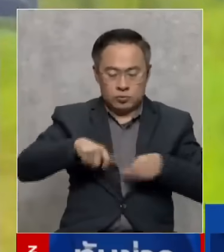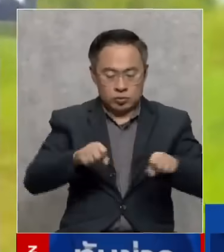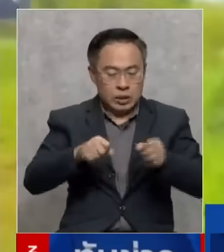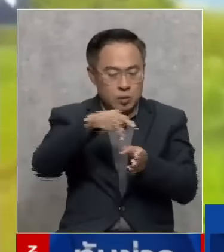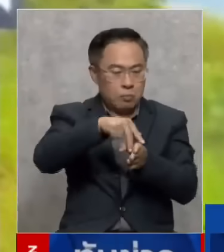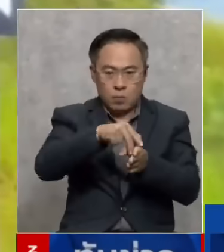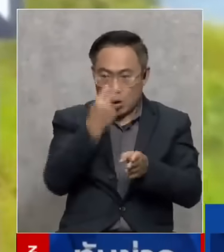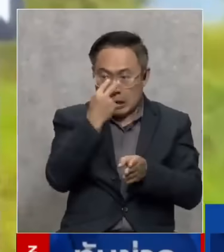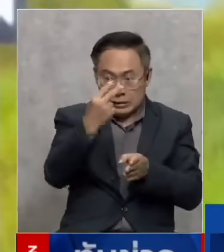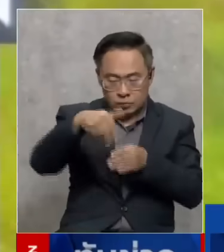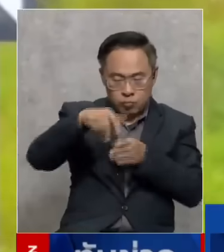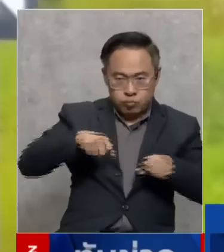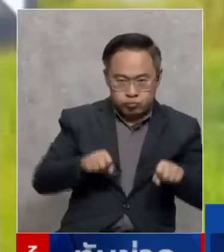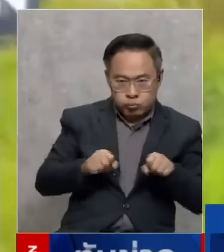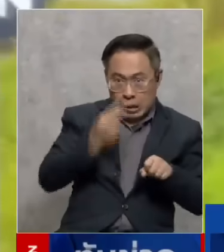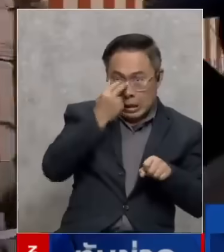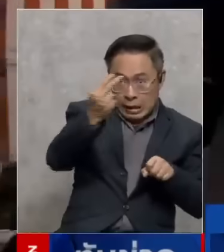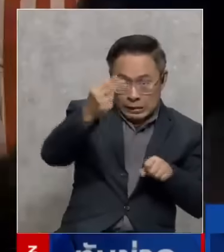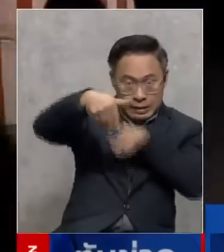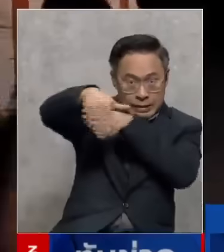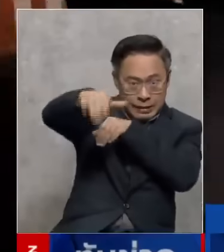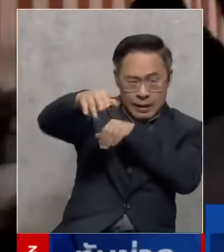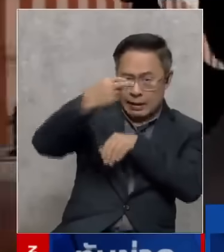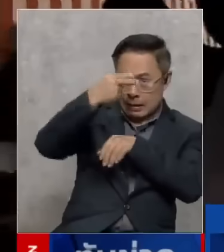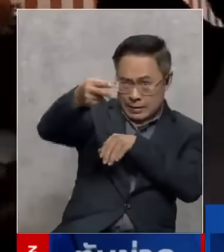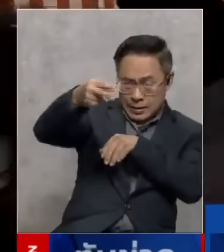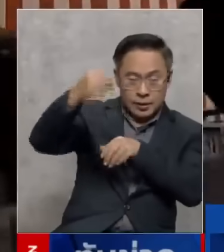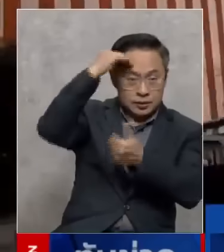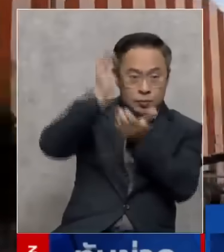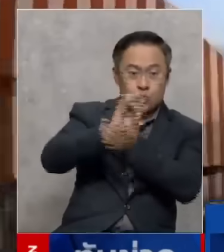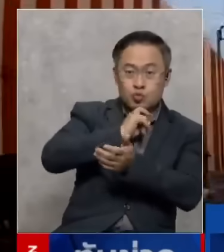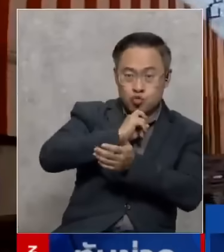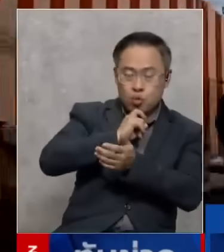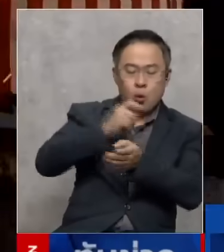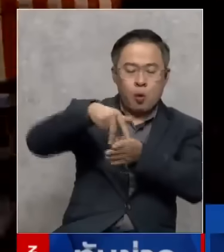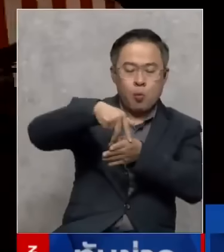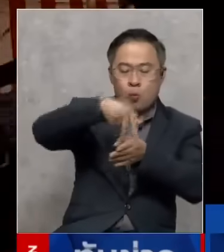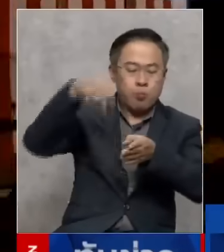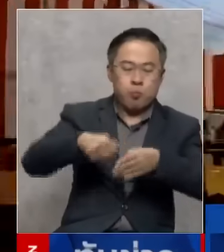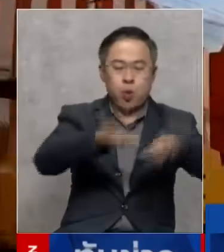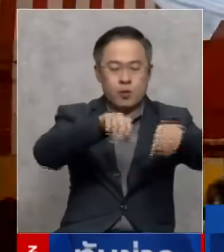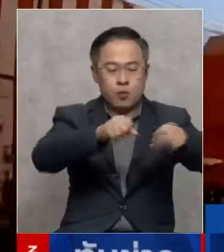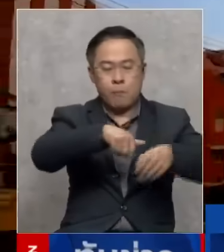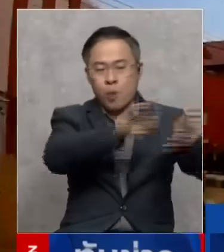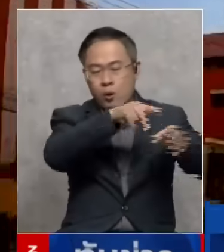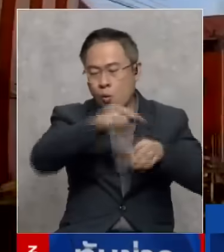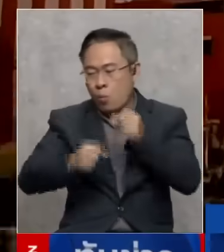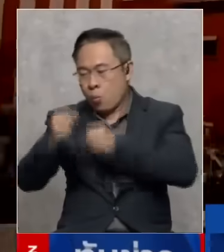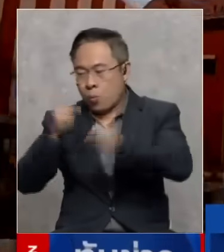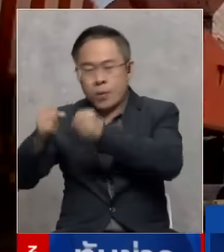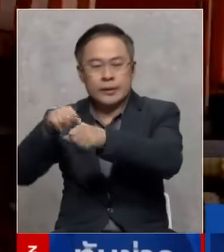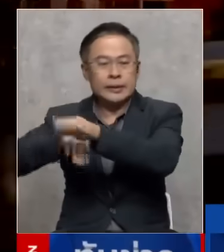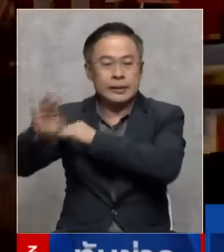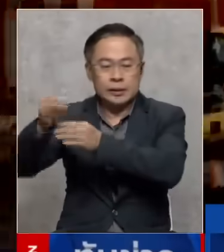เจ้าหน้าที่สุดท้ายไปไม่รอดนะครับตามจับกุมได้สำเร็จทราบชื่อต่อมาชื่อว่านายสามารถชูพึ่งอายุ42ปี